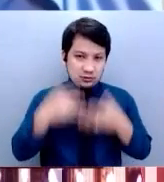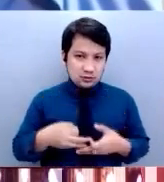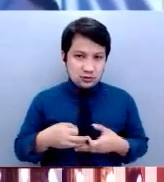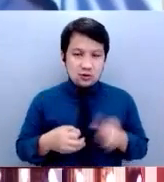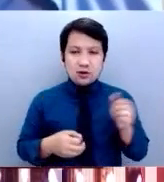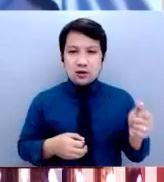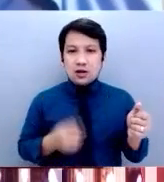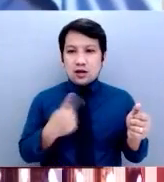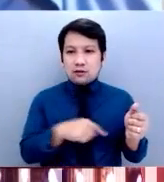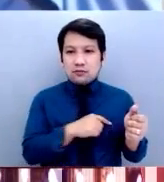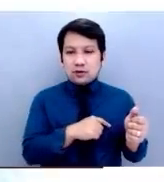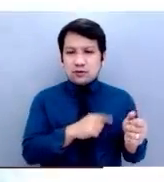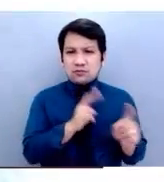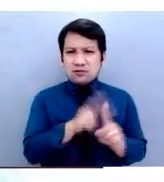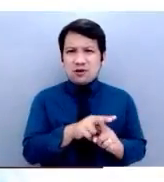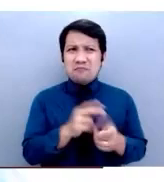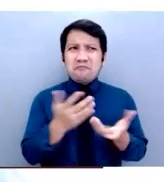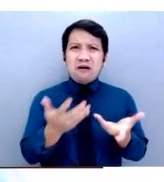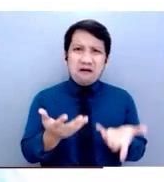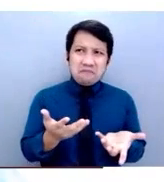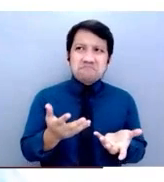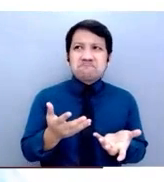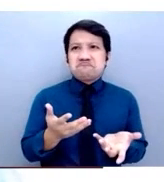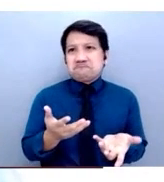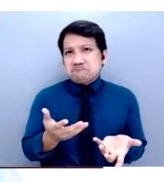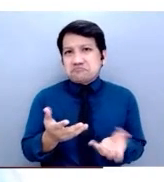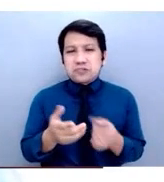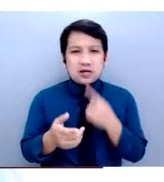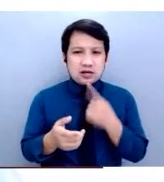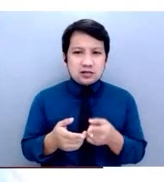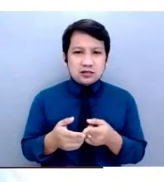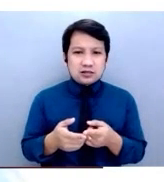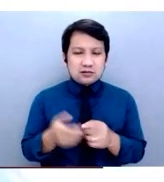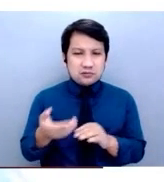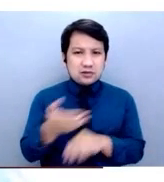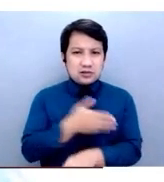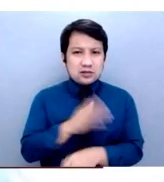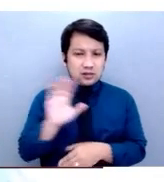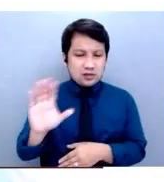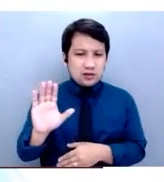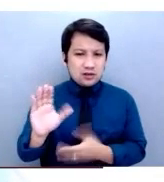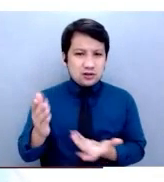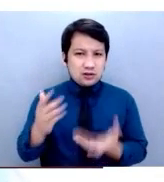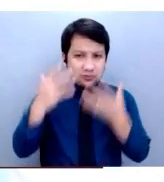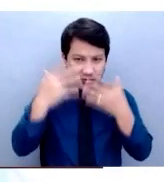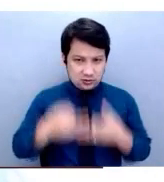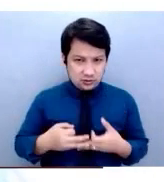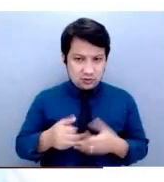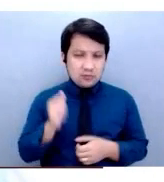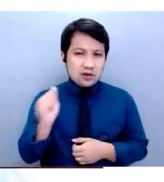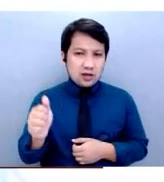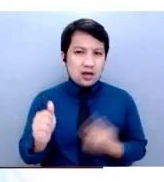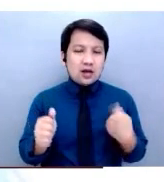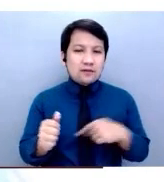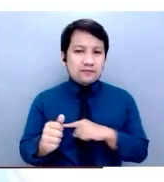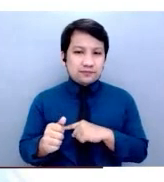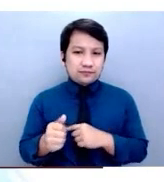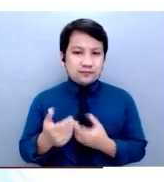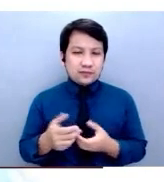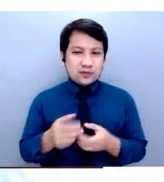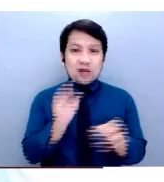Ang implication nga nun ay somehow meron ng naging... decision diyan ano, meron ng